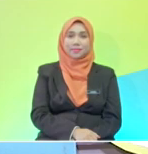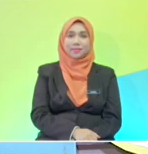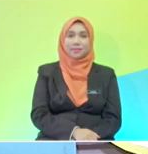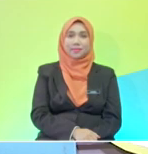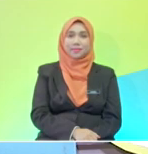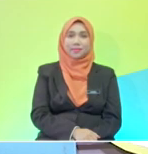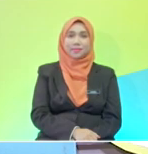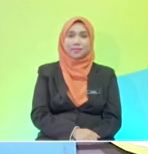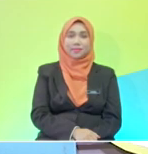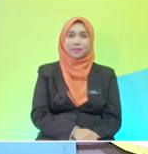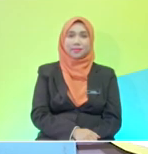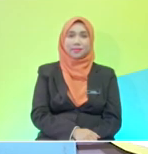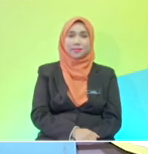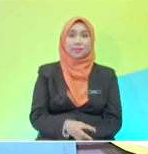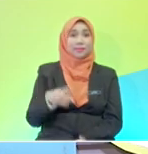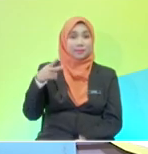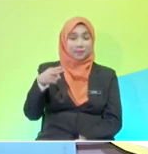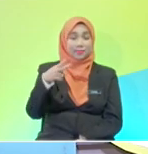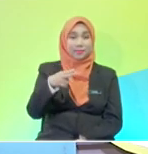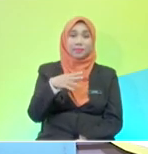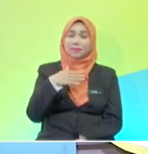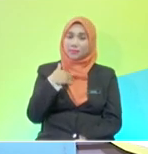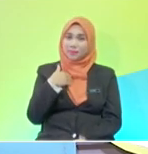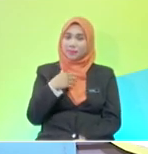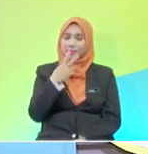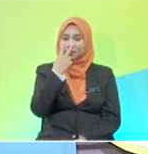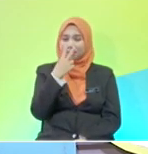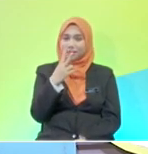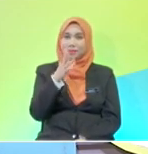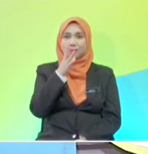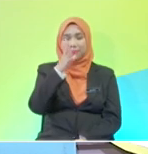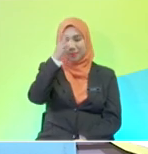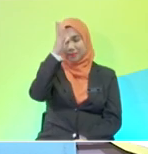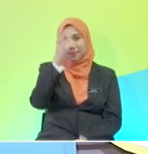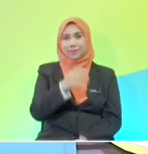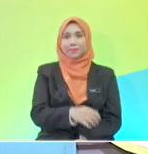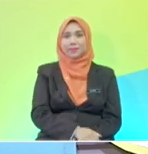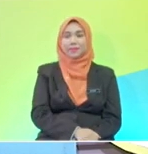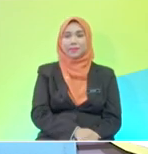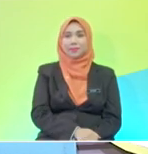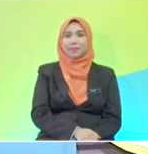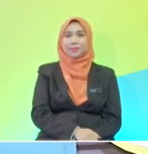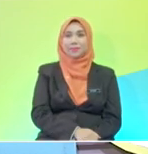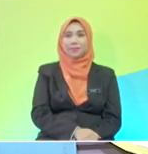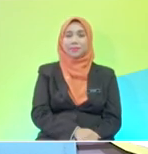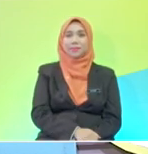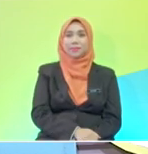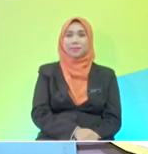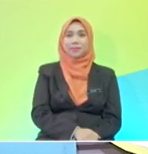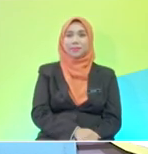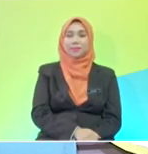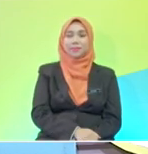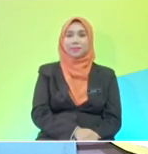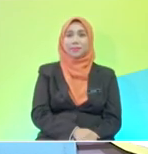melibatkan gunting perlu ada pemantauan daripada orang dewasa Oke kita perlukan Gum Oke